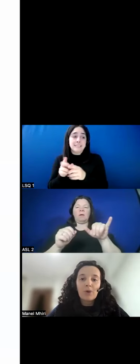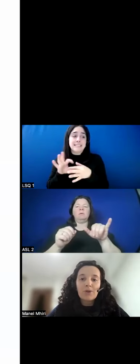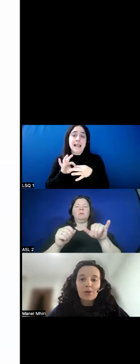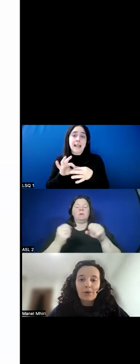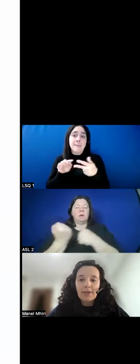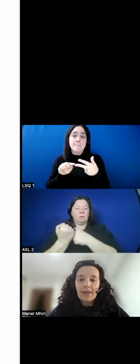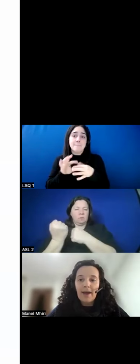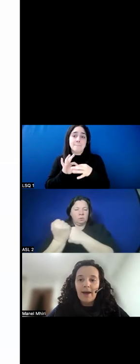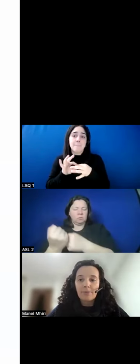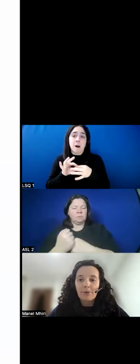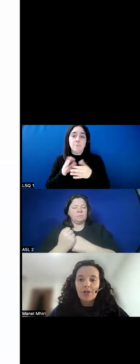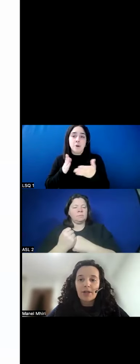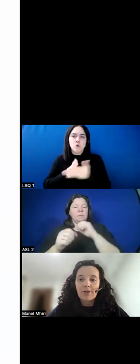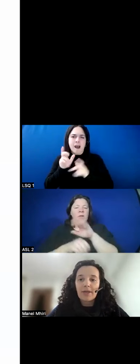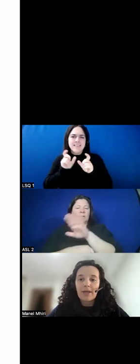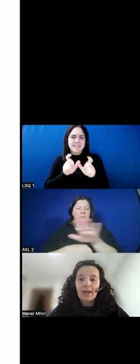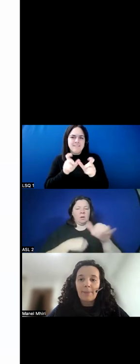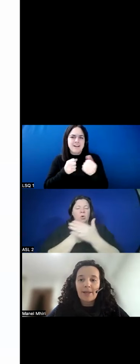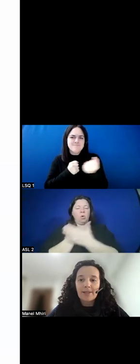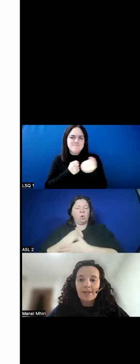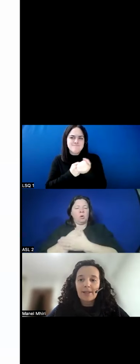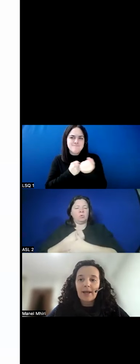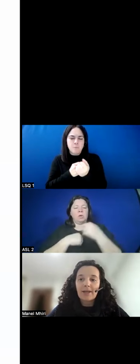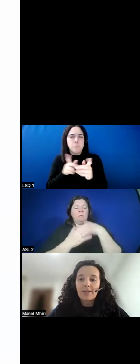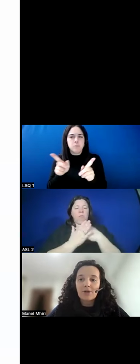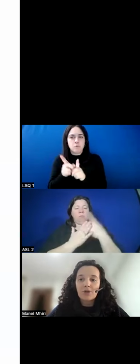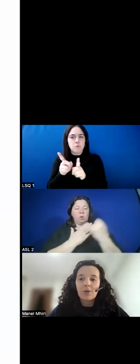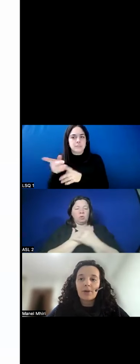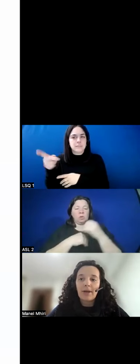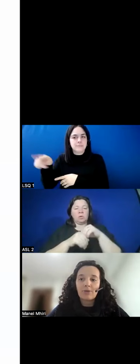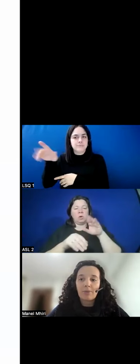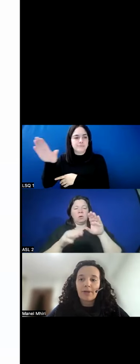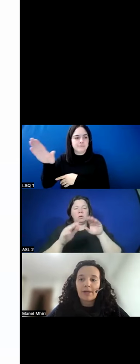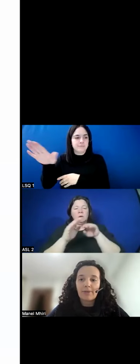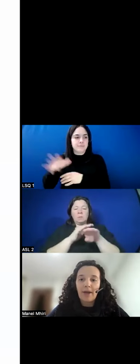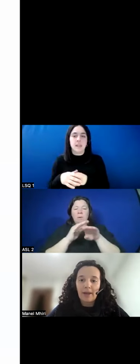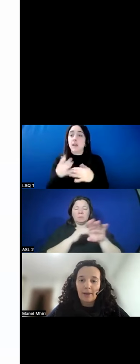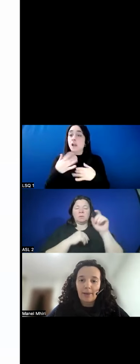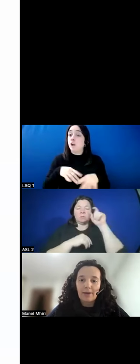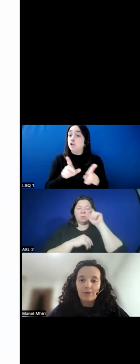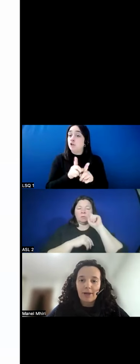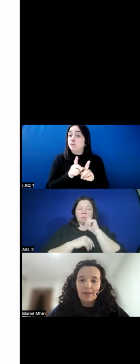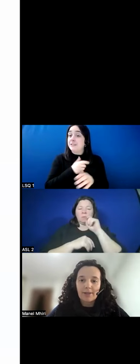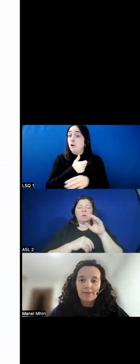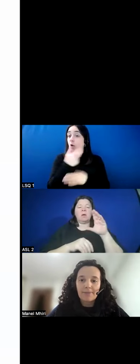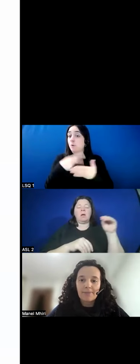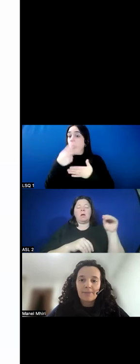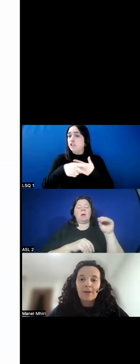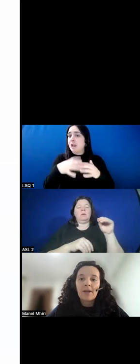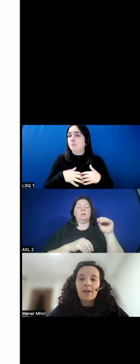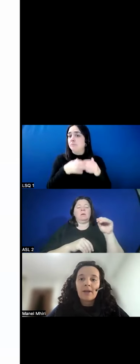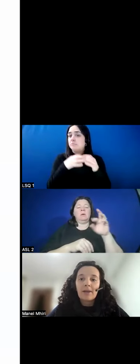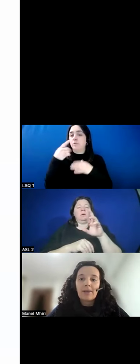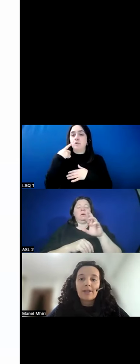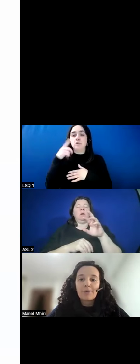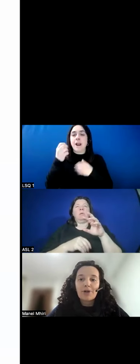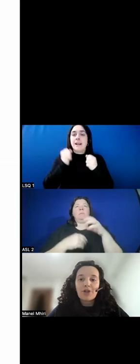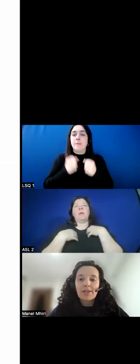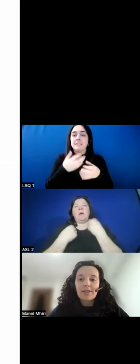droits dans ce domaine. On a aussi un projet sur la capacité juridique et la santé sexuelle